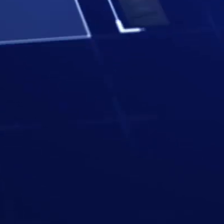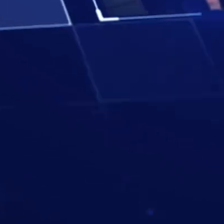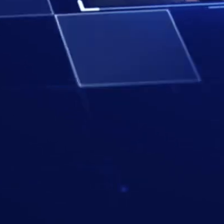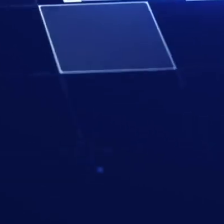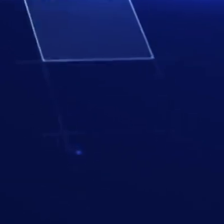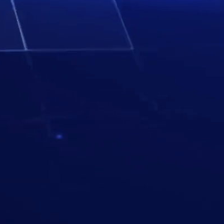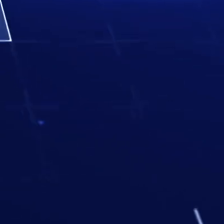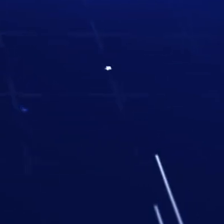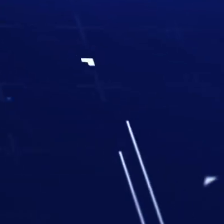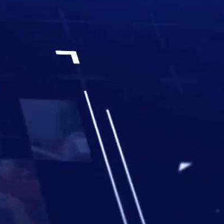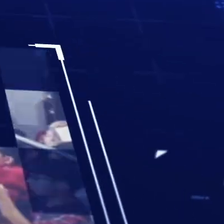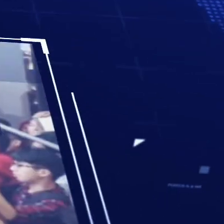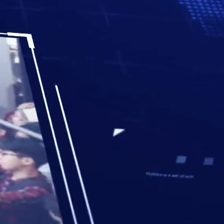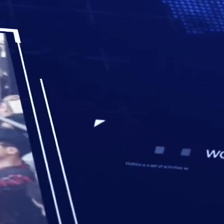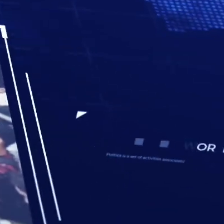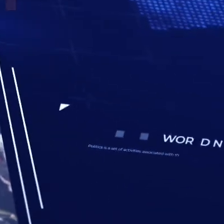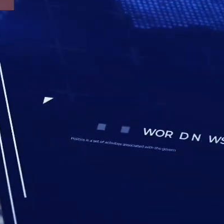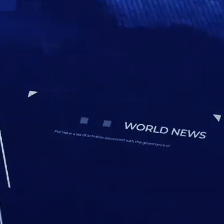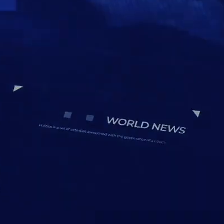hai hai